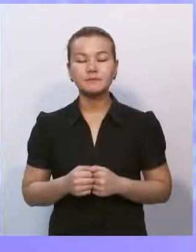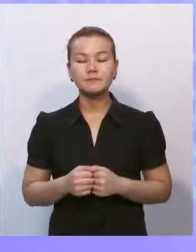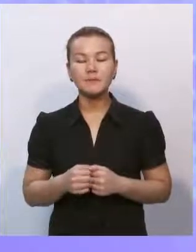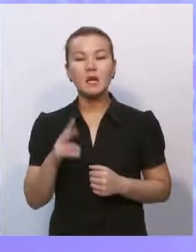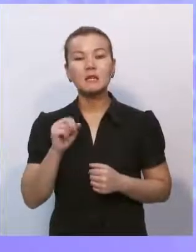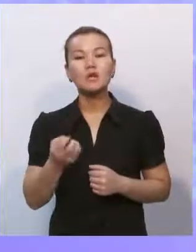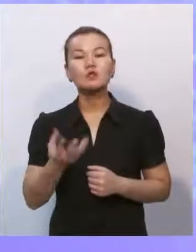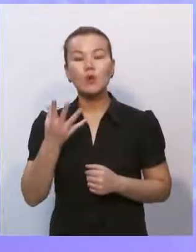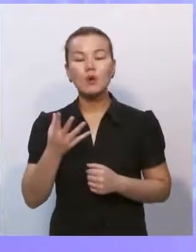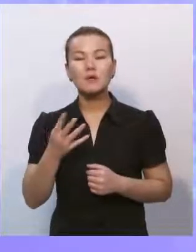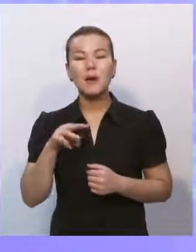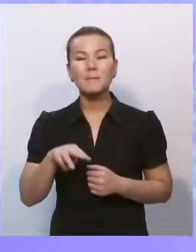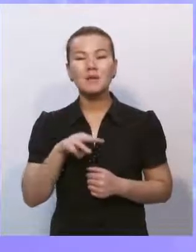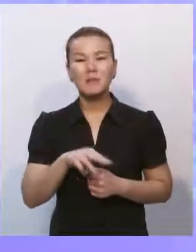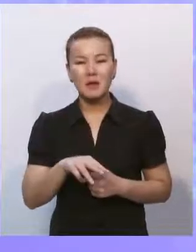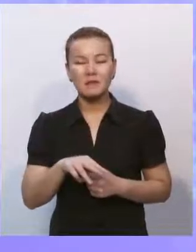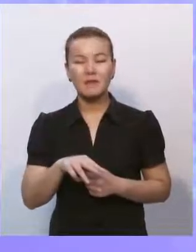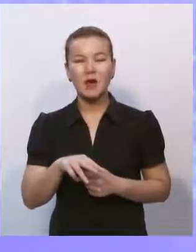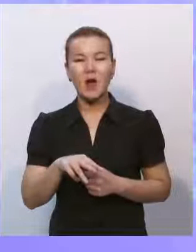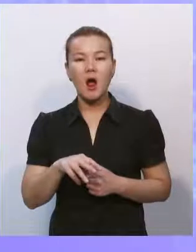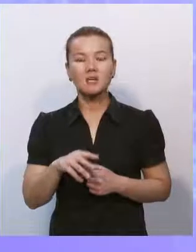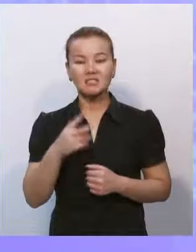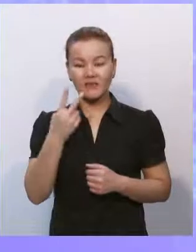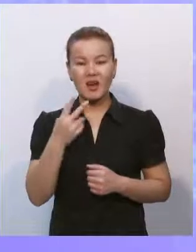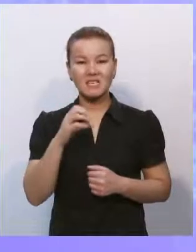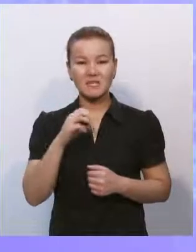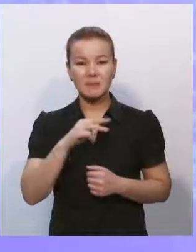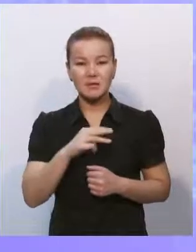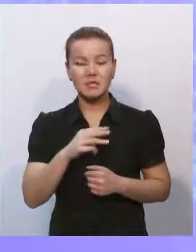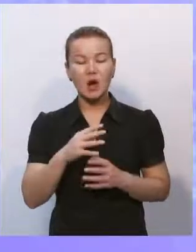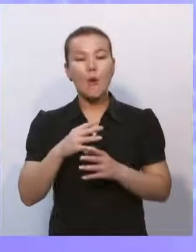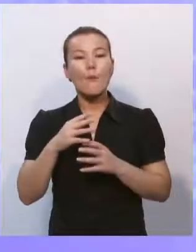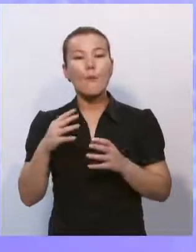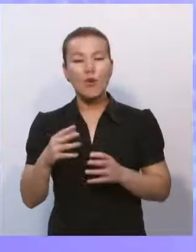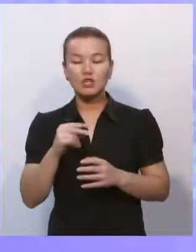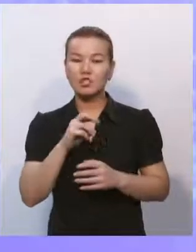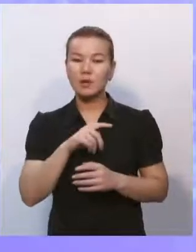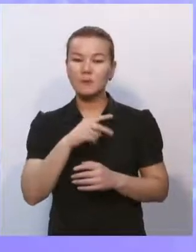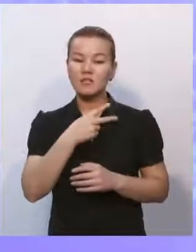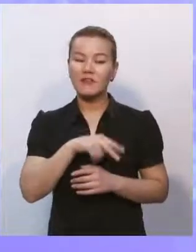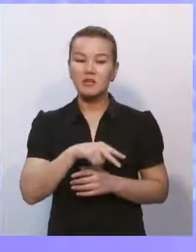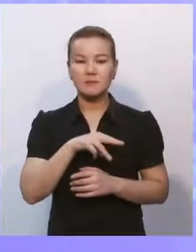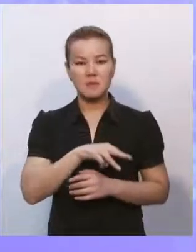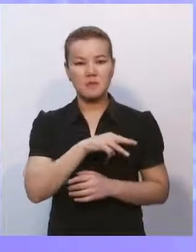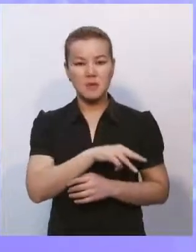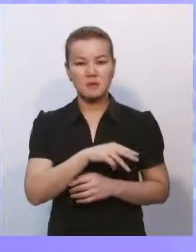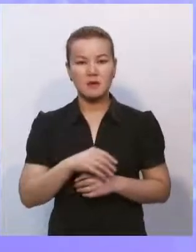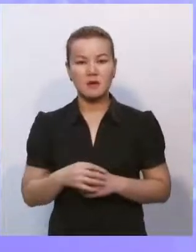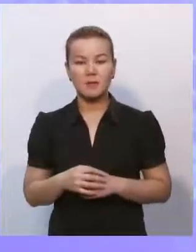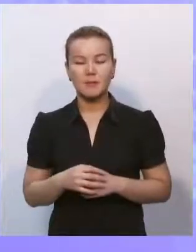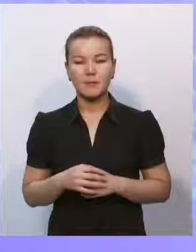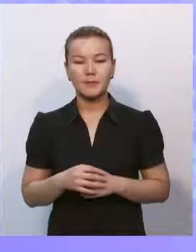насколько миллиметров два сантиметра больше чем 20 миллиметров